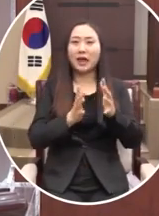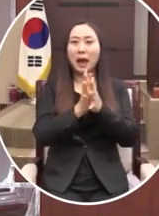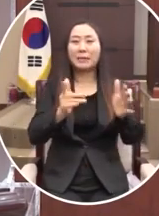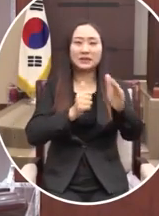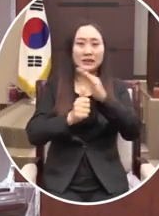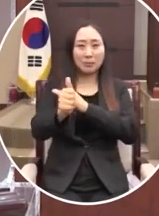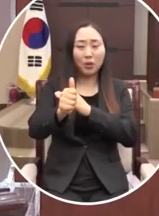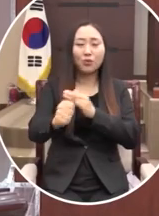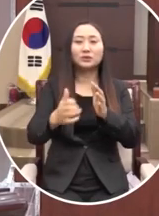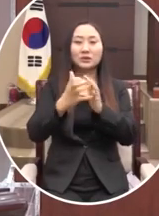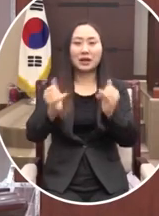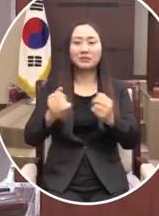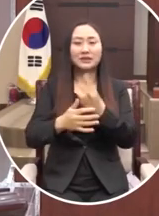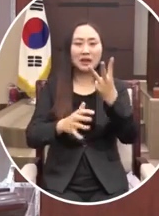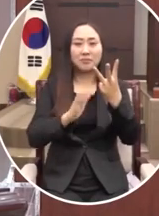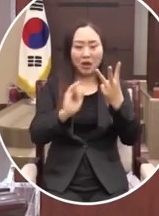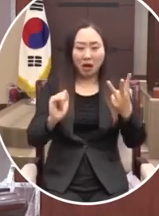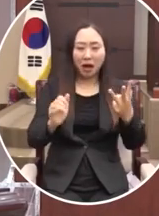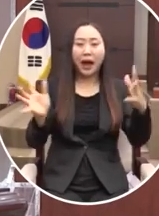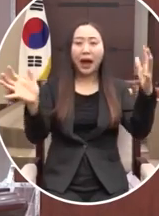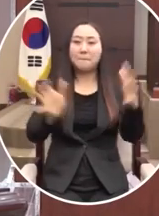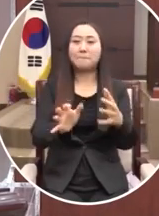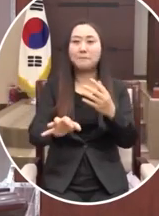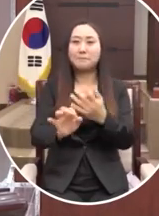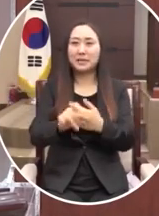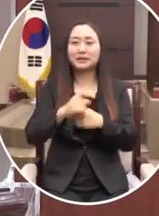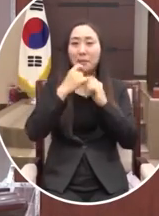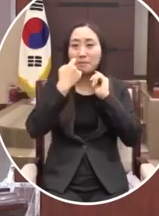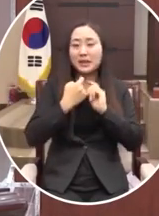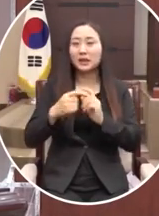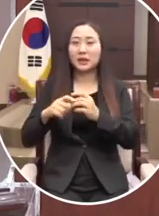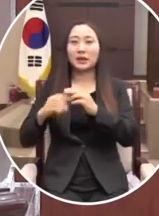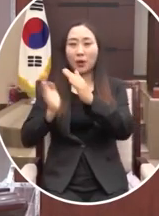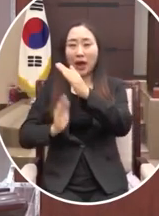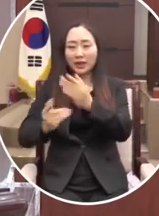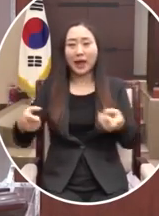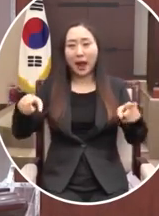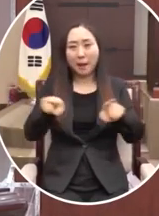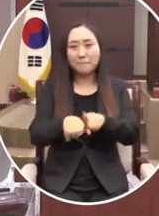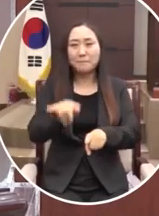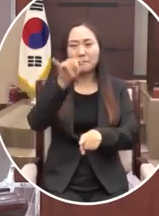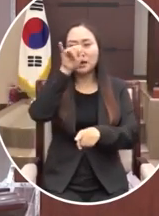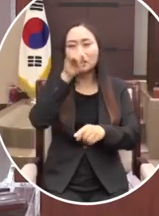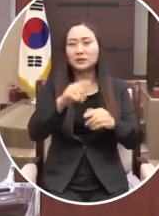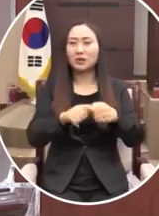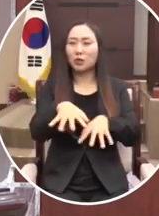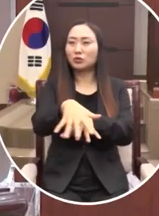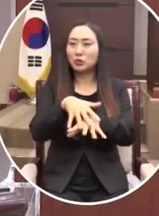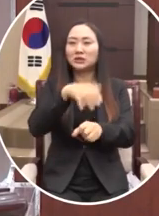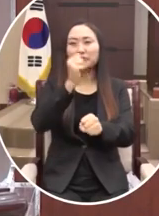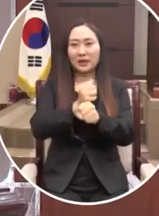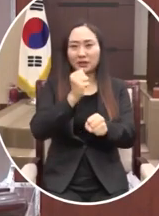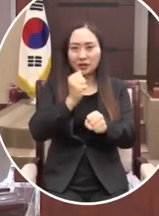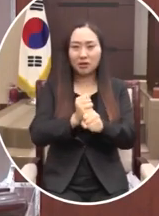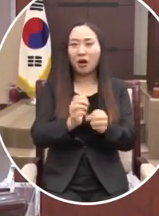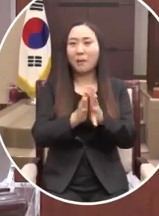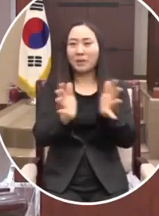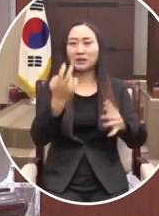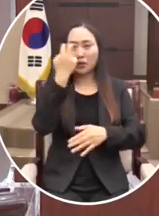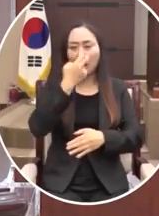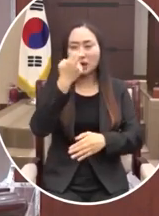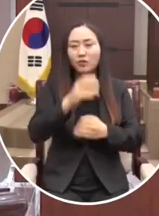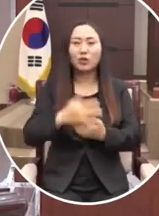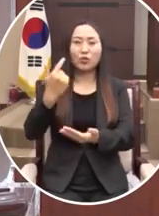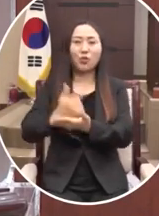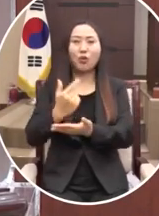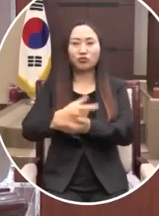함께 민관 합동기구를 설립하여 아파트 공동 해결과 건전한 주거 문화 조성에